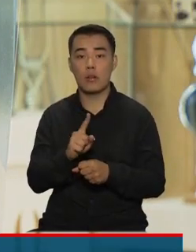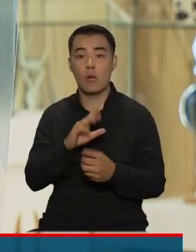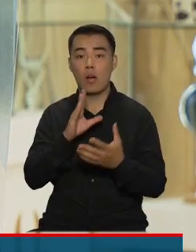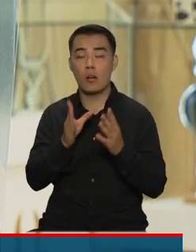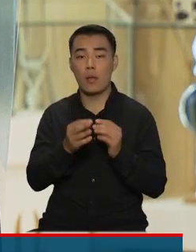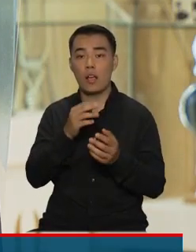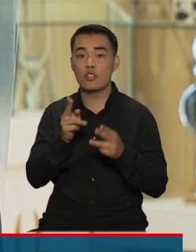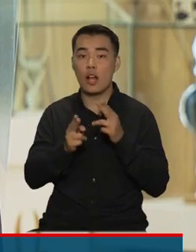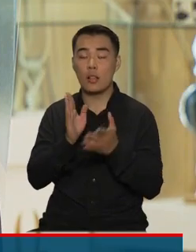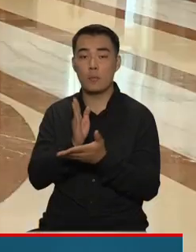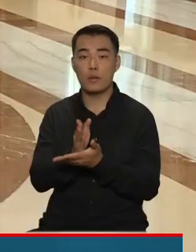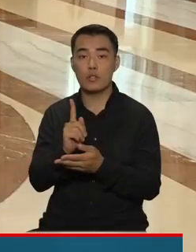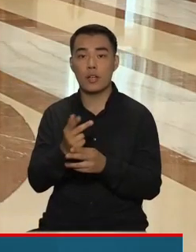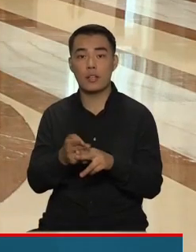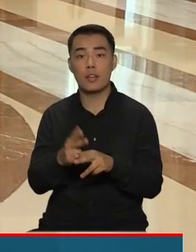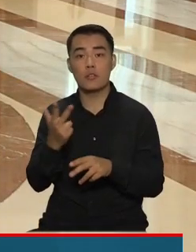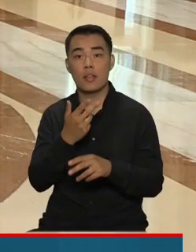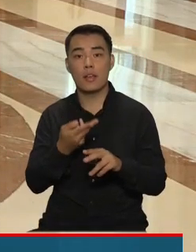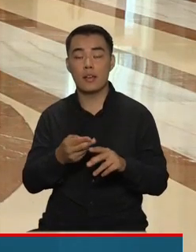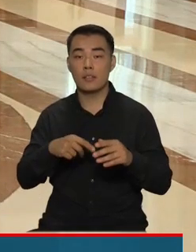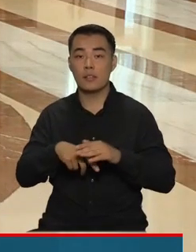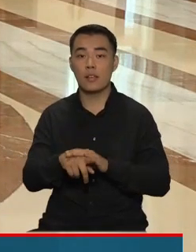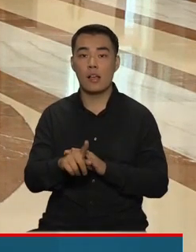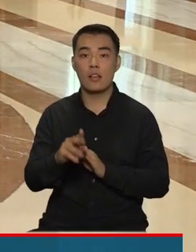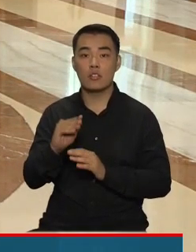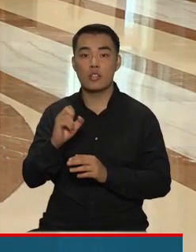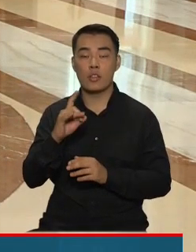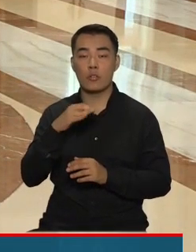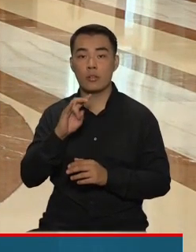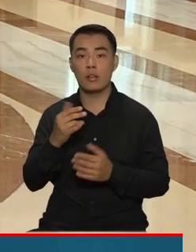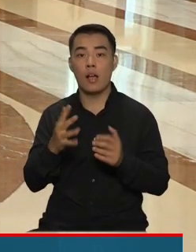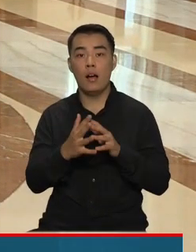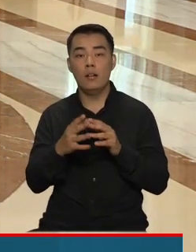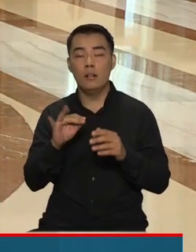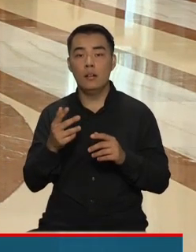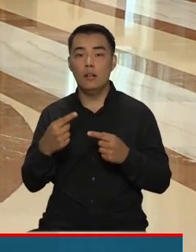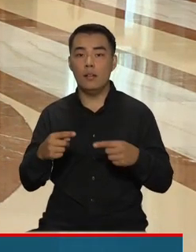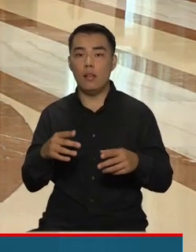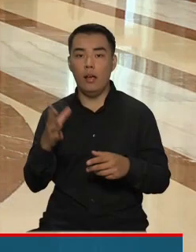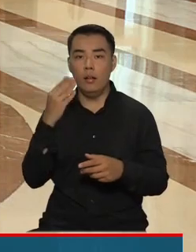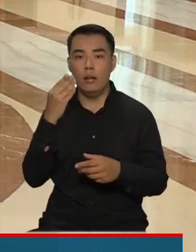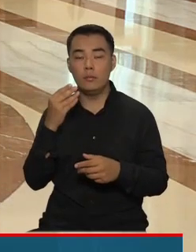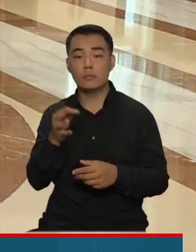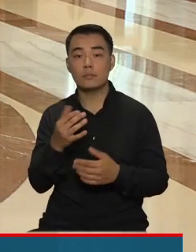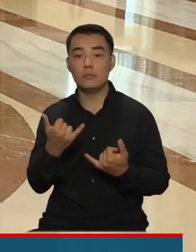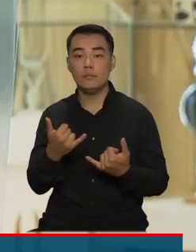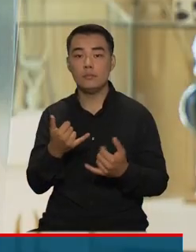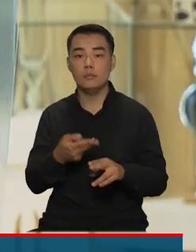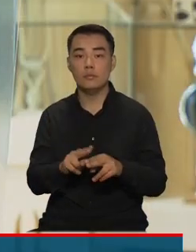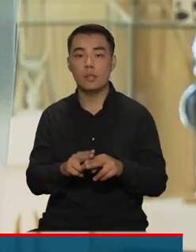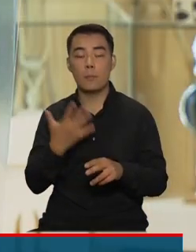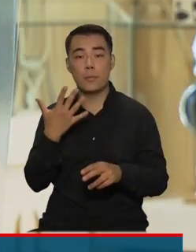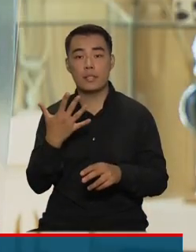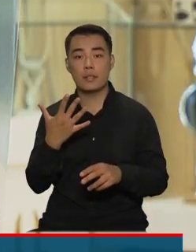бар. Үшінші мына Жаңаөзен қаласында, қалғандары осы Алматы облысында бар жоғы бір